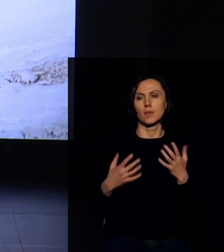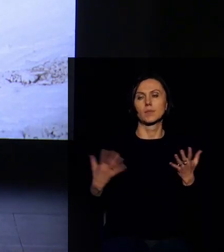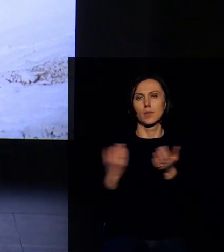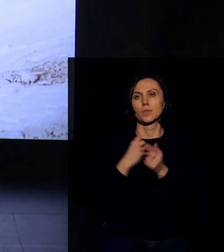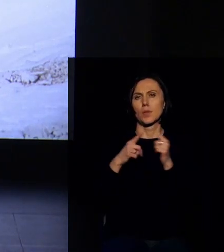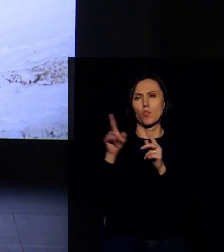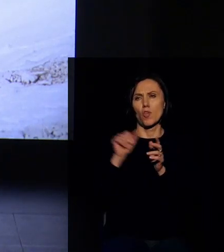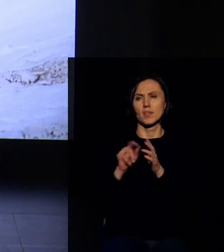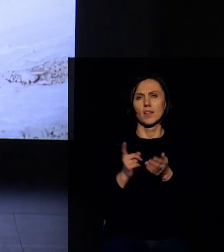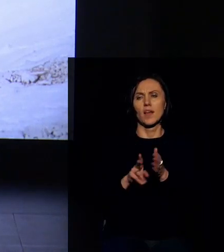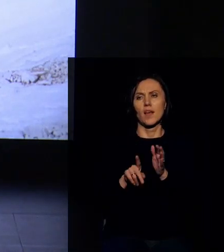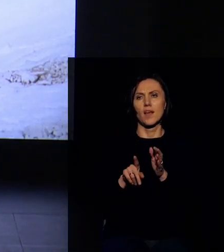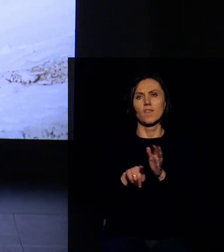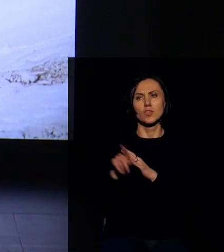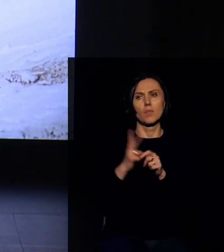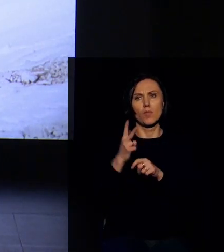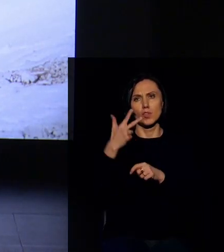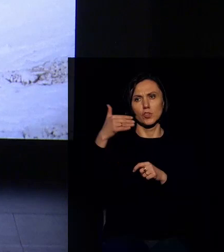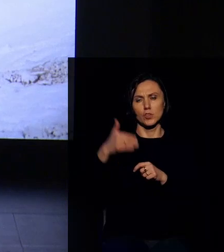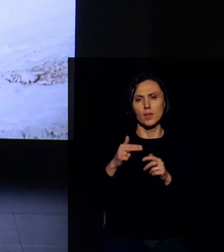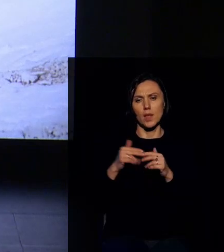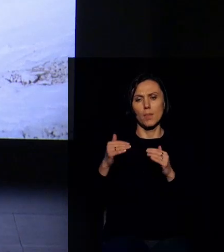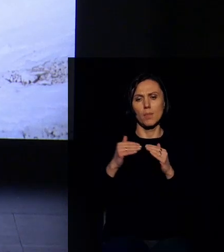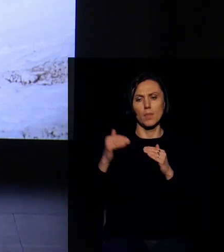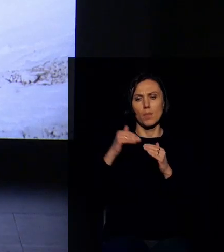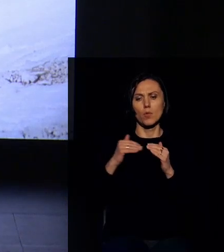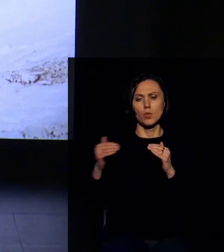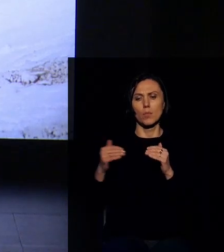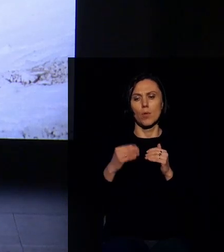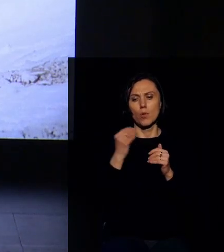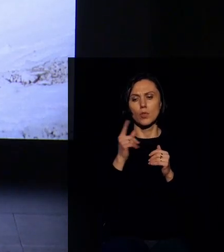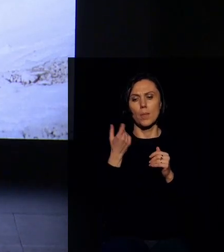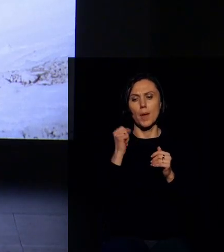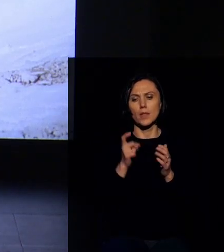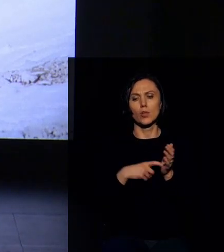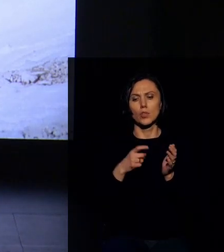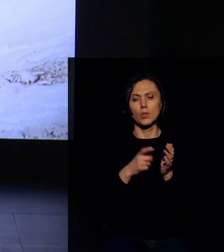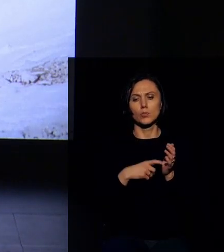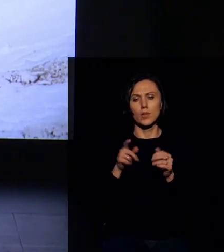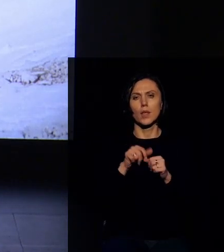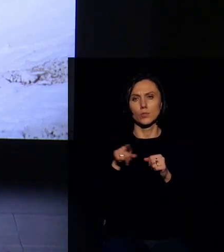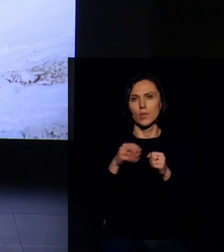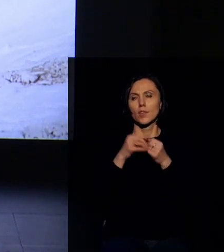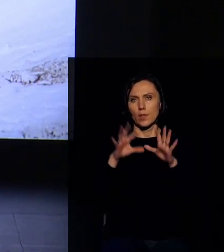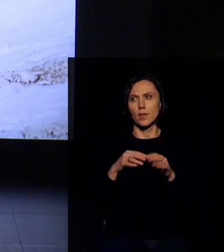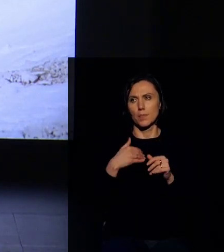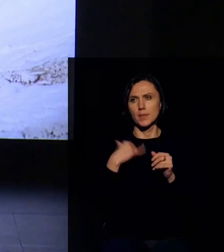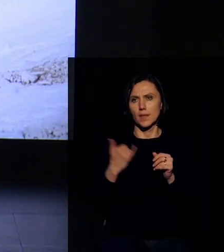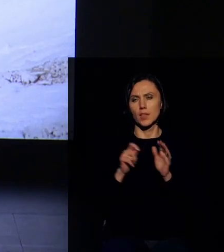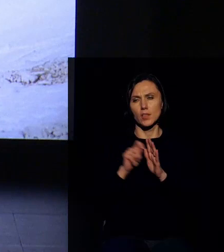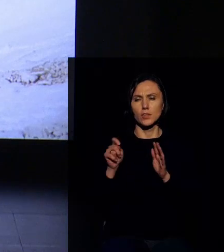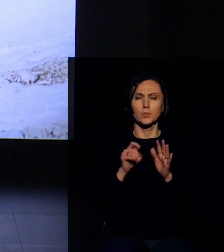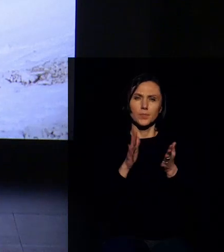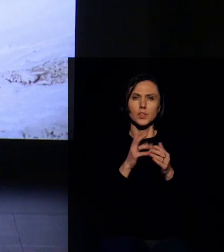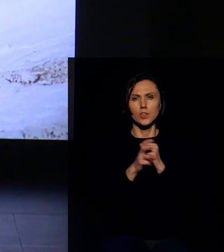to jest wysokość już powyżej 3000 nad poziomem morza, to bardzo często jest tutaj śnieg. No, my zwykle jeździmy na